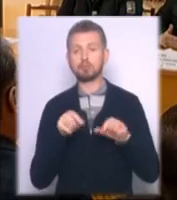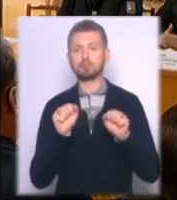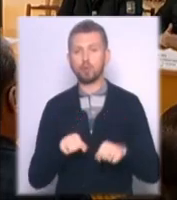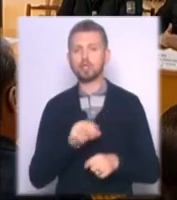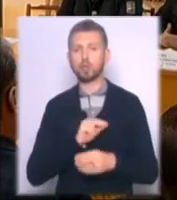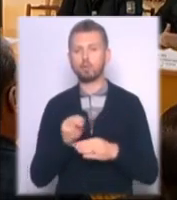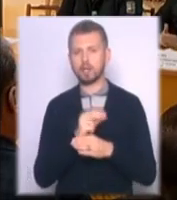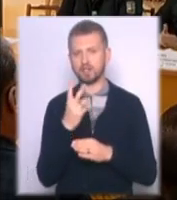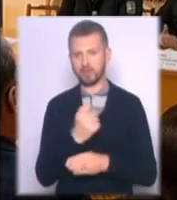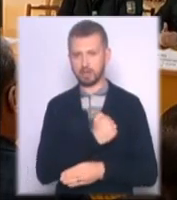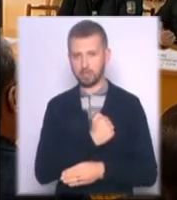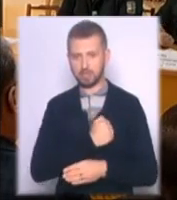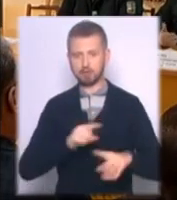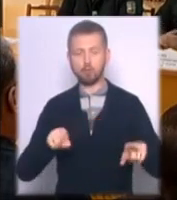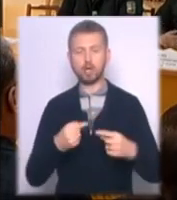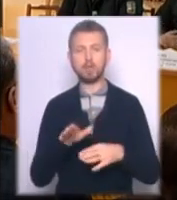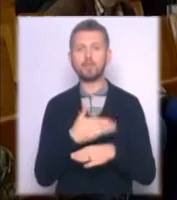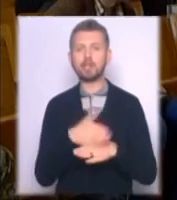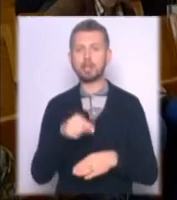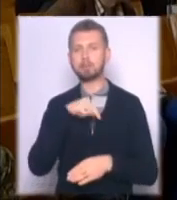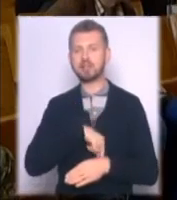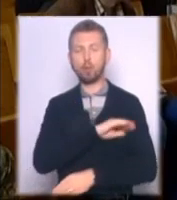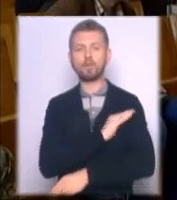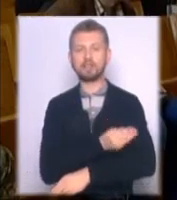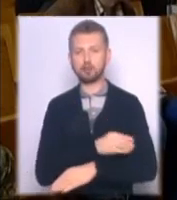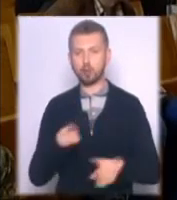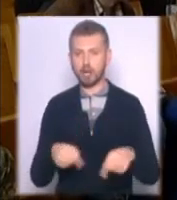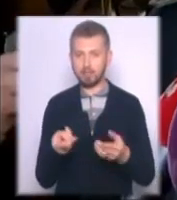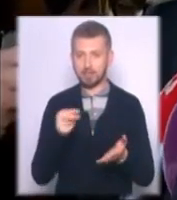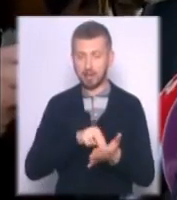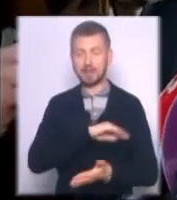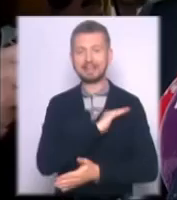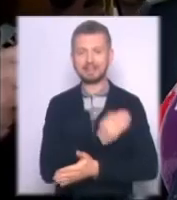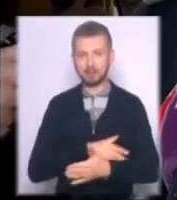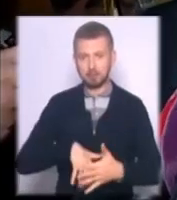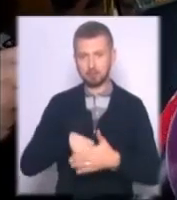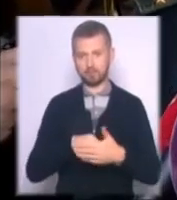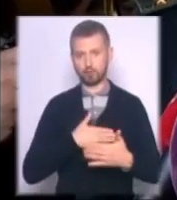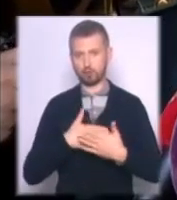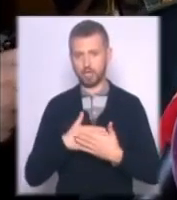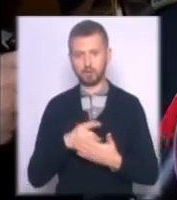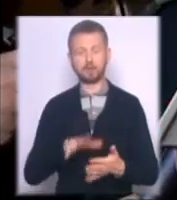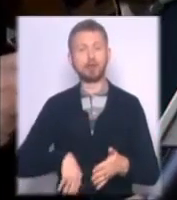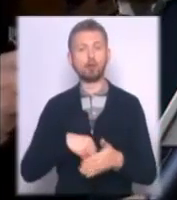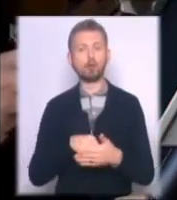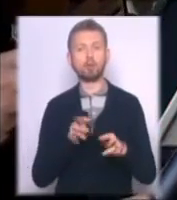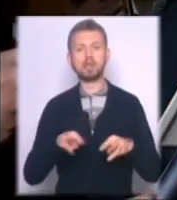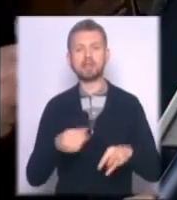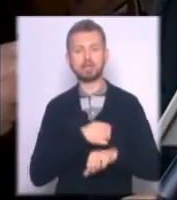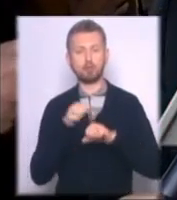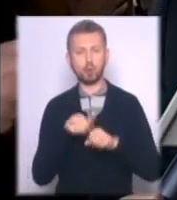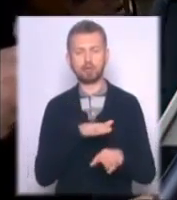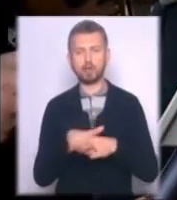бійців. Створили відділення психофізичної реабілітації фактично силами волонтерів. За рахунок Міністерства оборони виконано всі